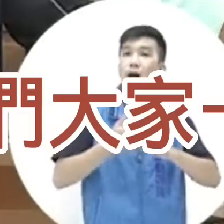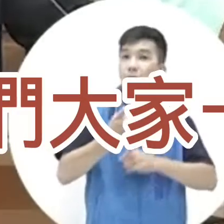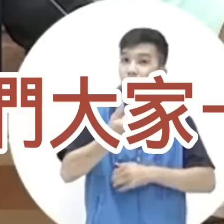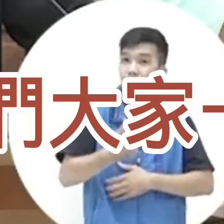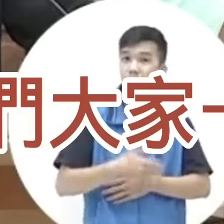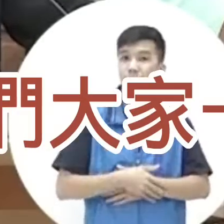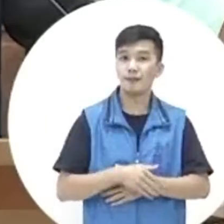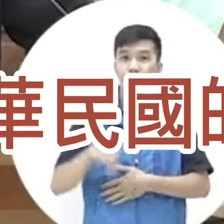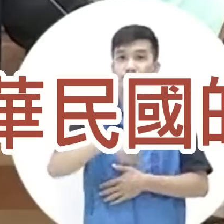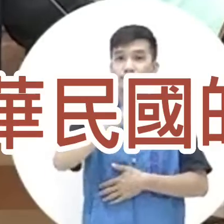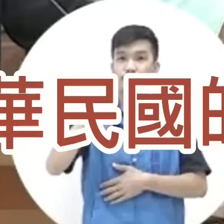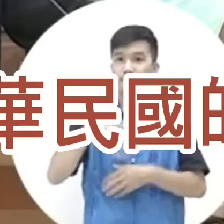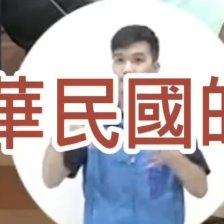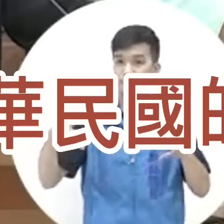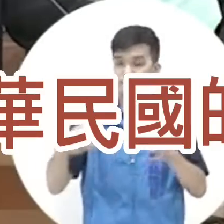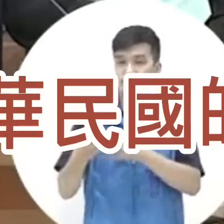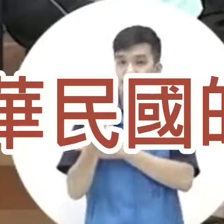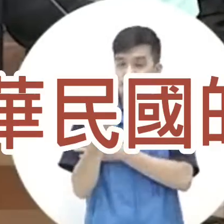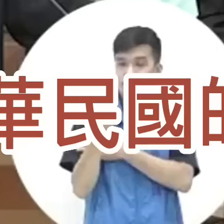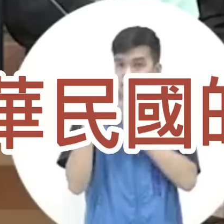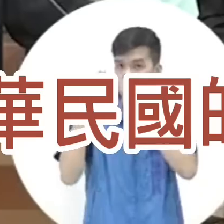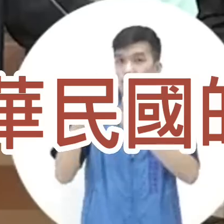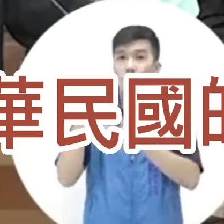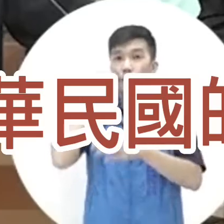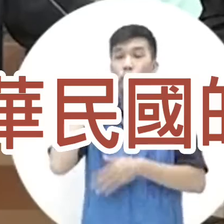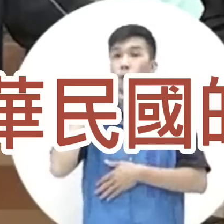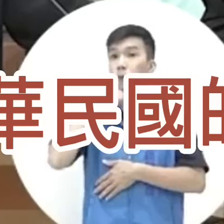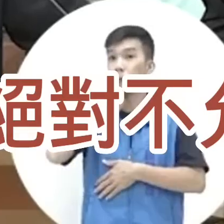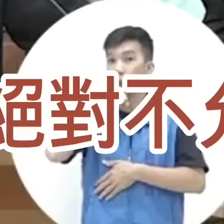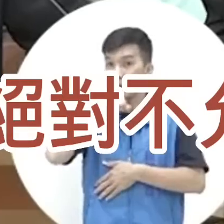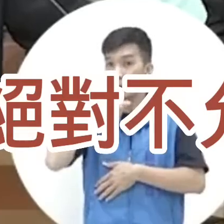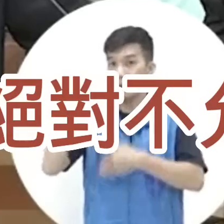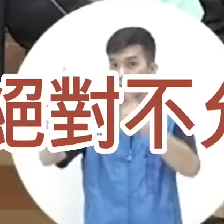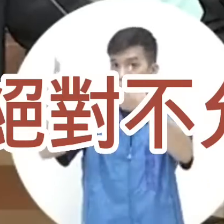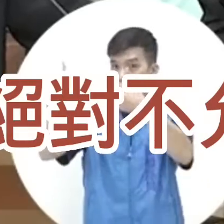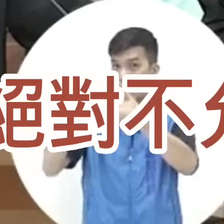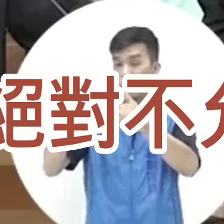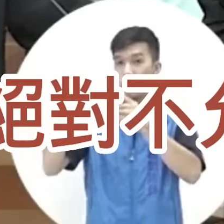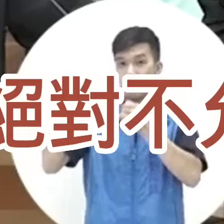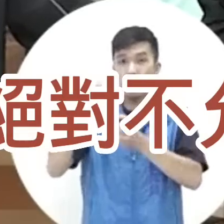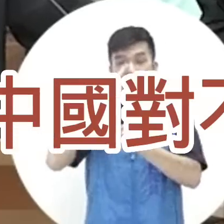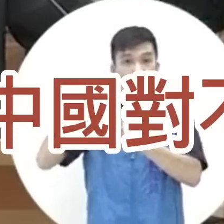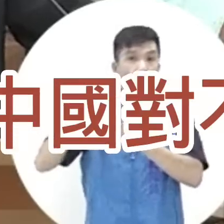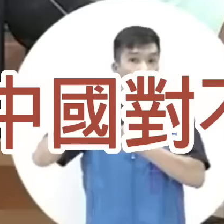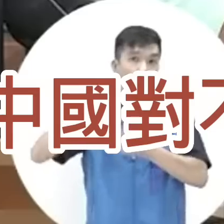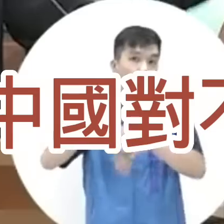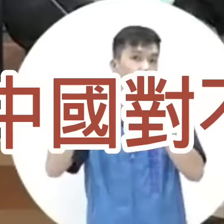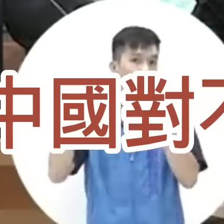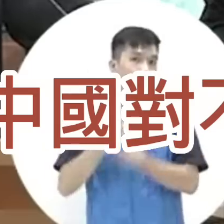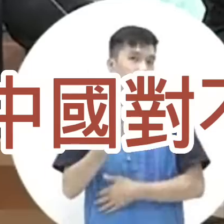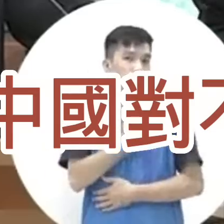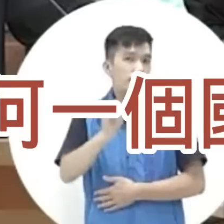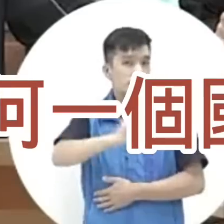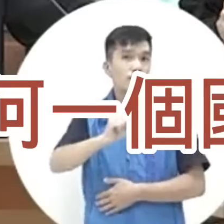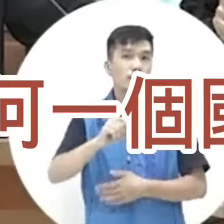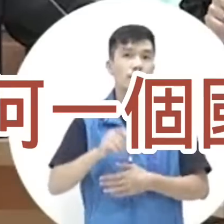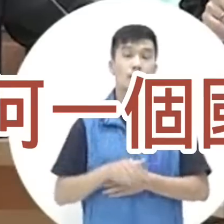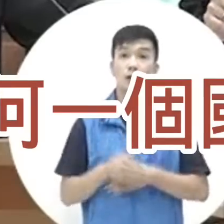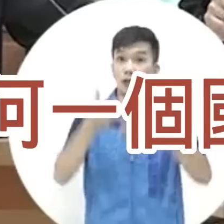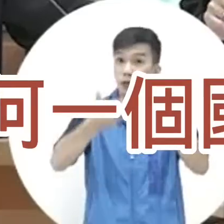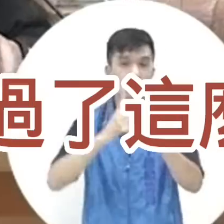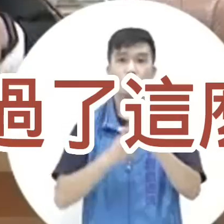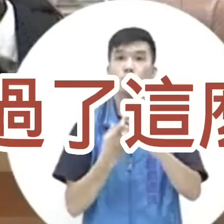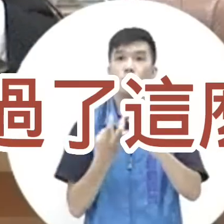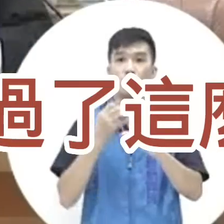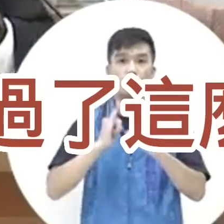们大家一起对侵犯中华民国的任何国家都绝对不允许。 对中国，对不对？ 任何一个国